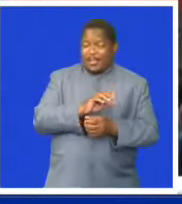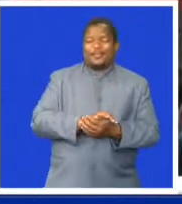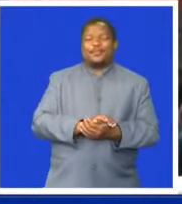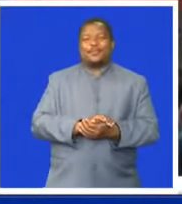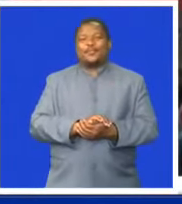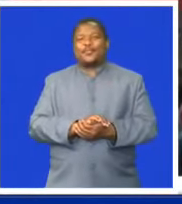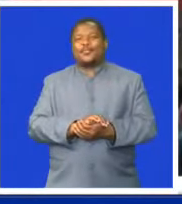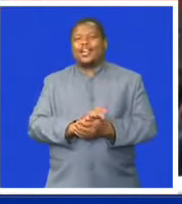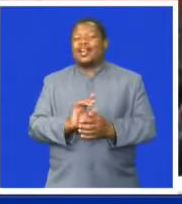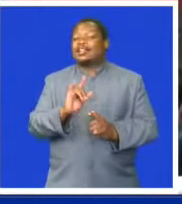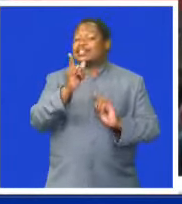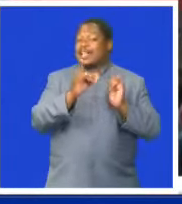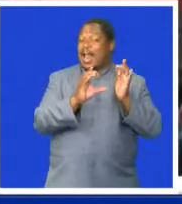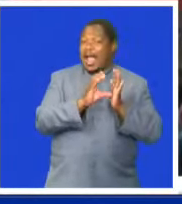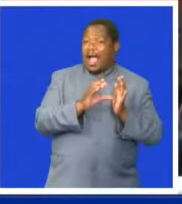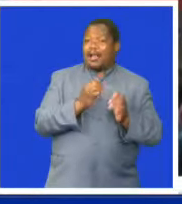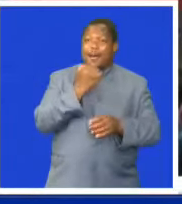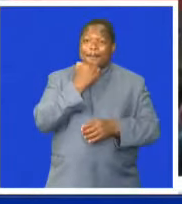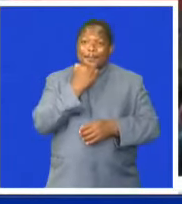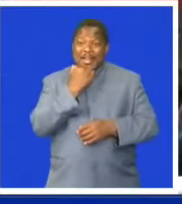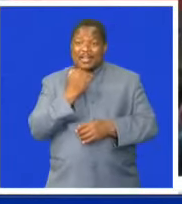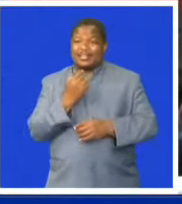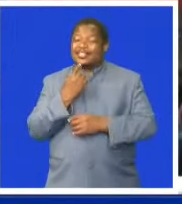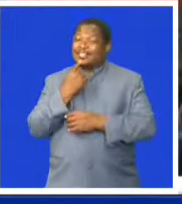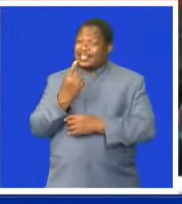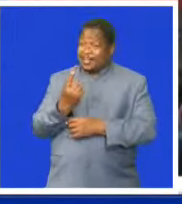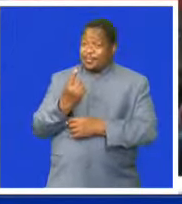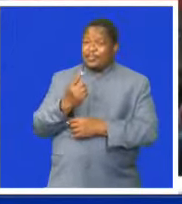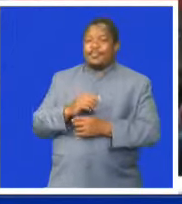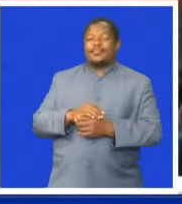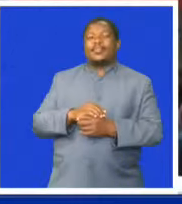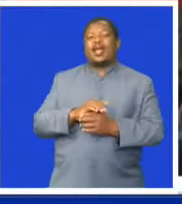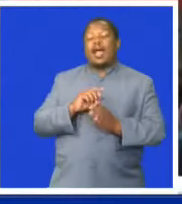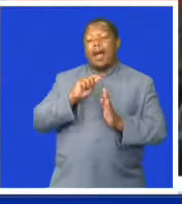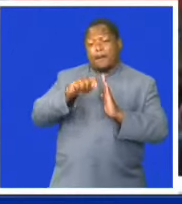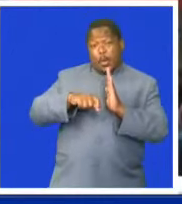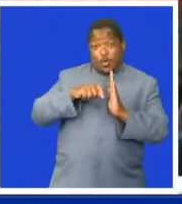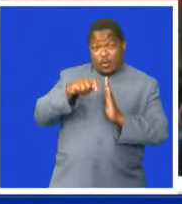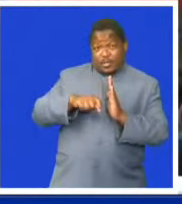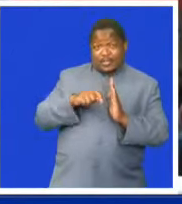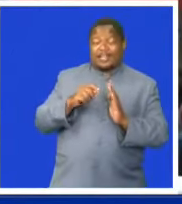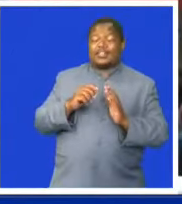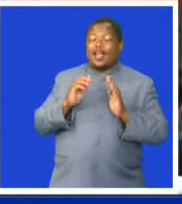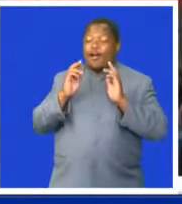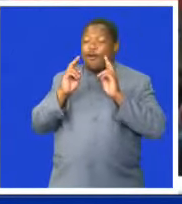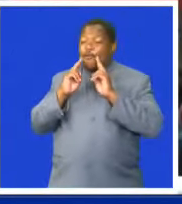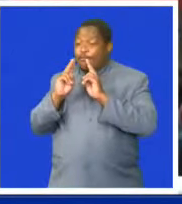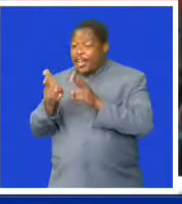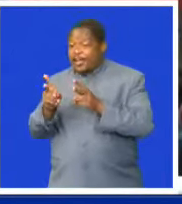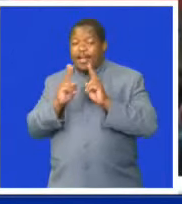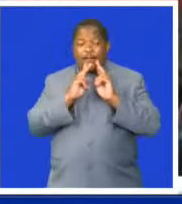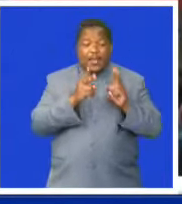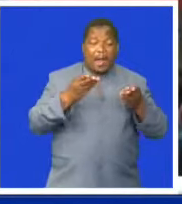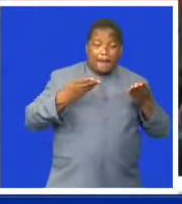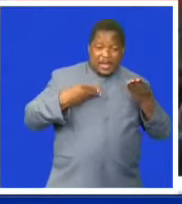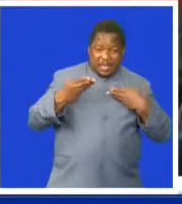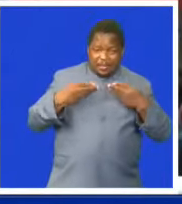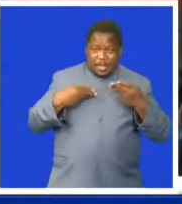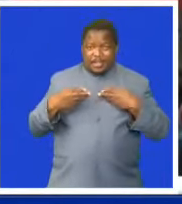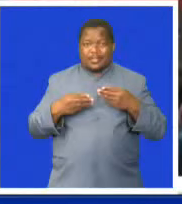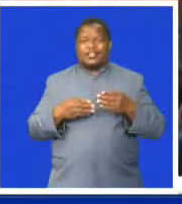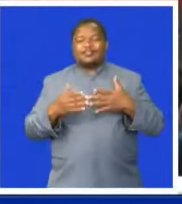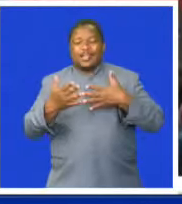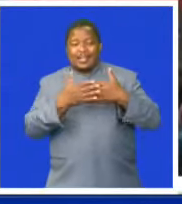kahle nelihlelo lweku hlola kudla emashelfini emabhizinisi wasusa loko lokungekho